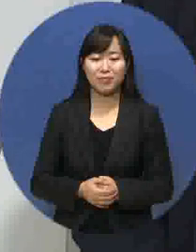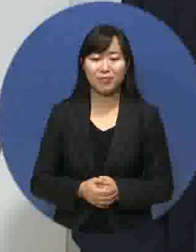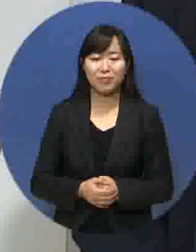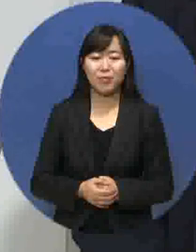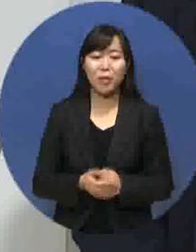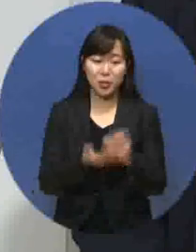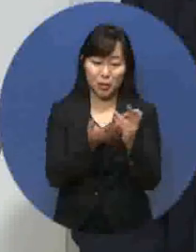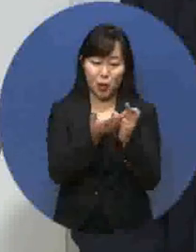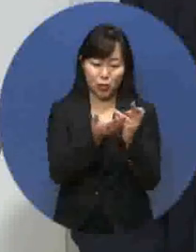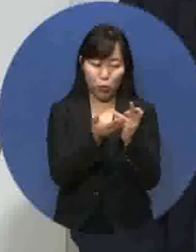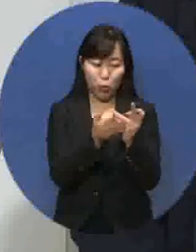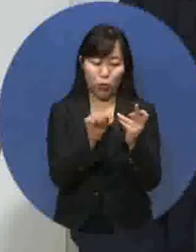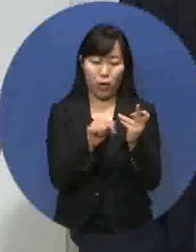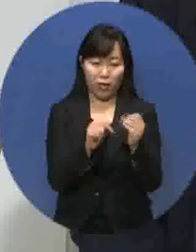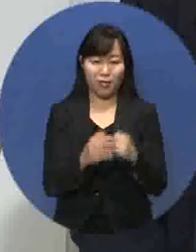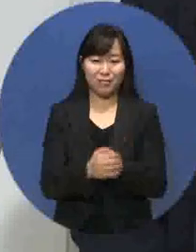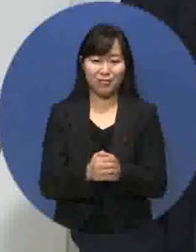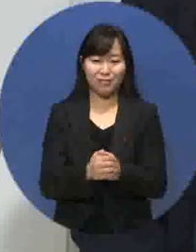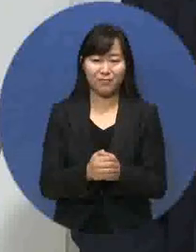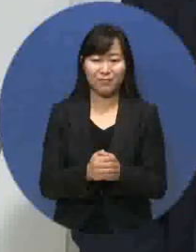제주도라는 섬이, 제가,